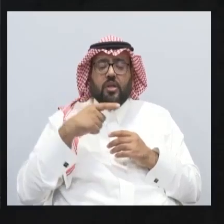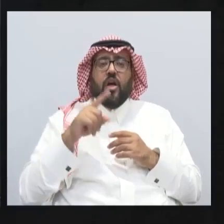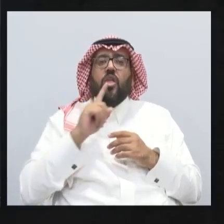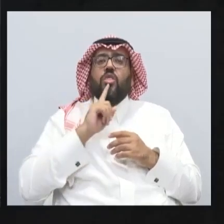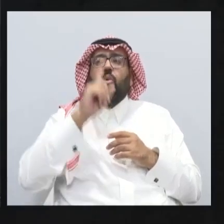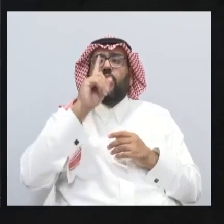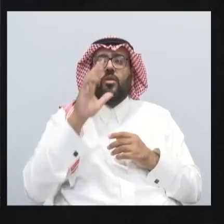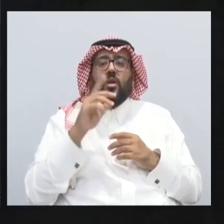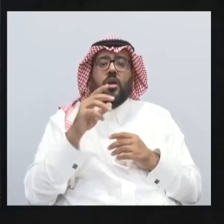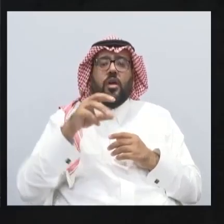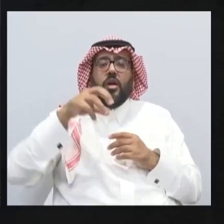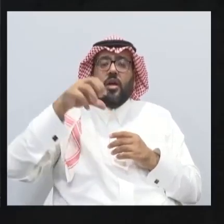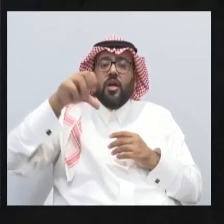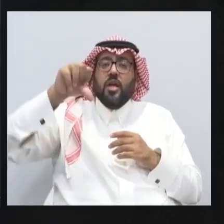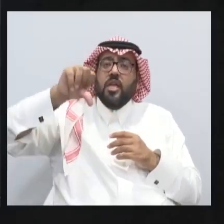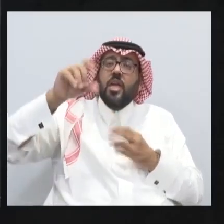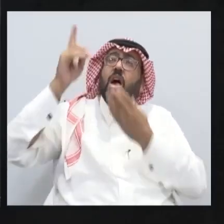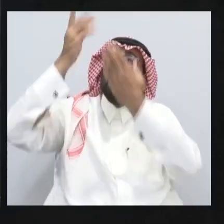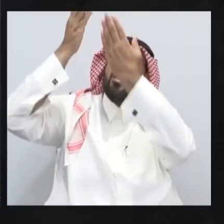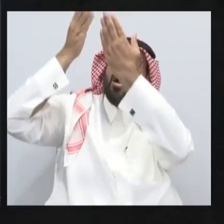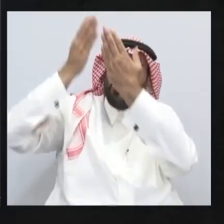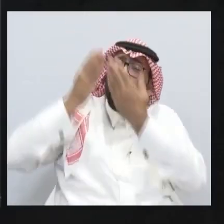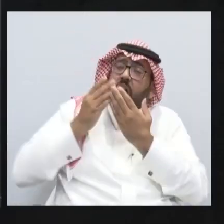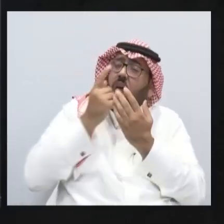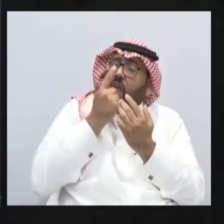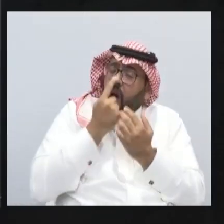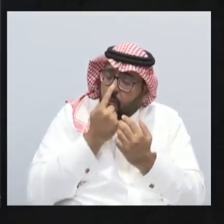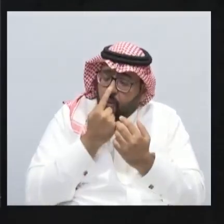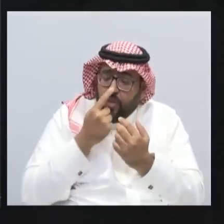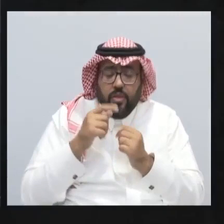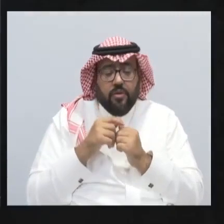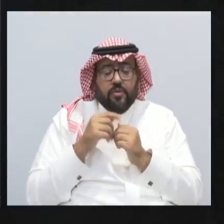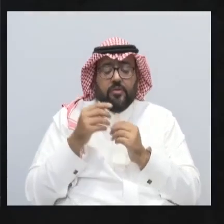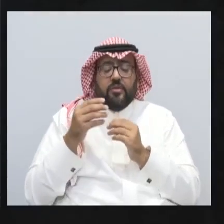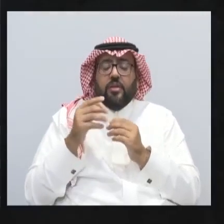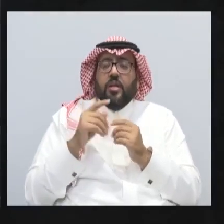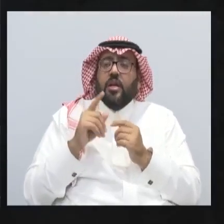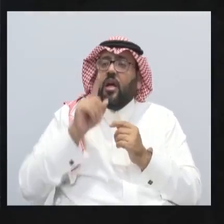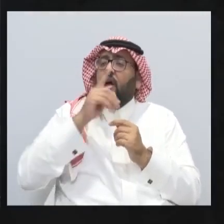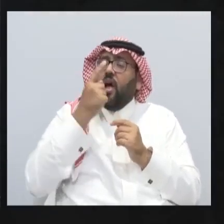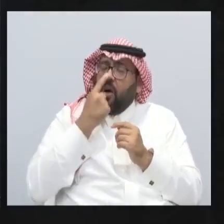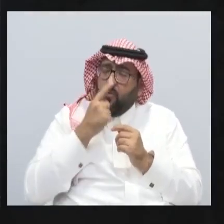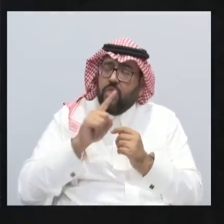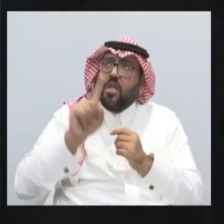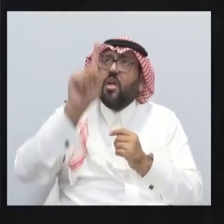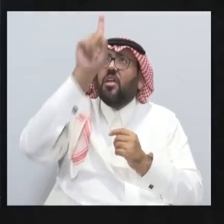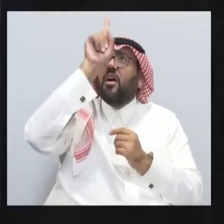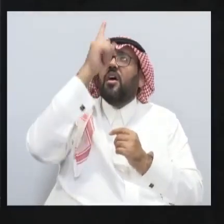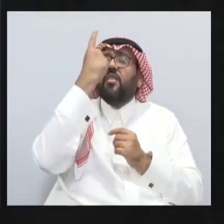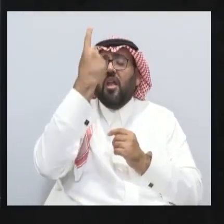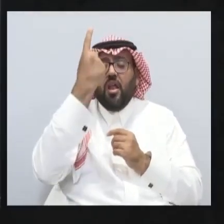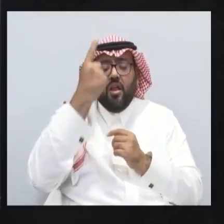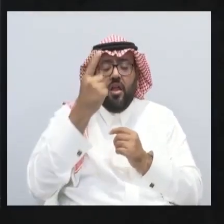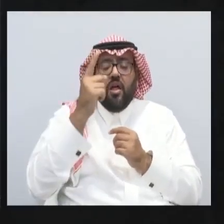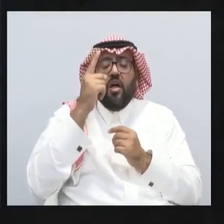فنقول اياك نعبد وقدم الضمير للحصر اي لا نعبد الا انت يا الله